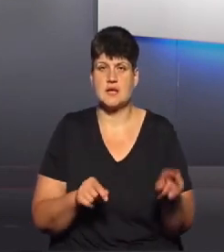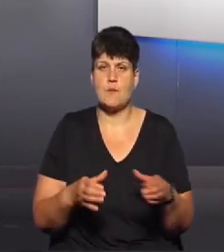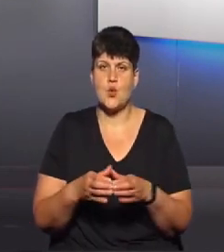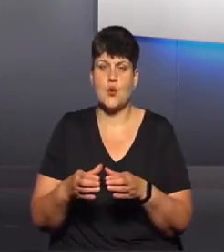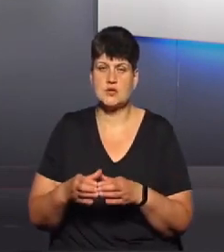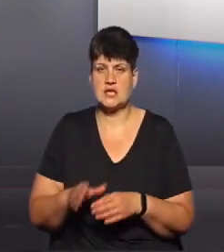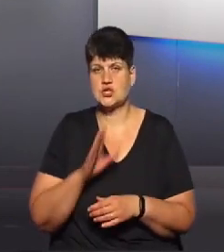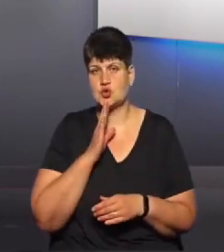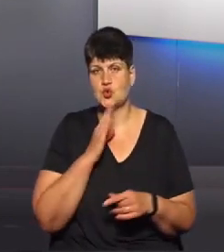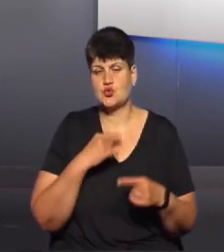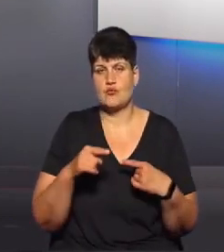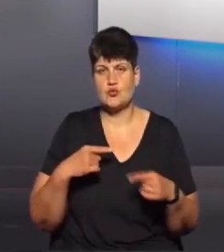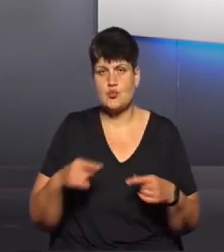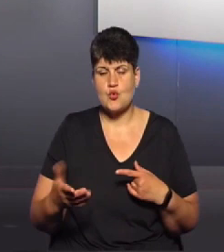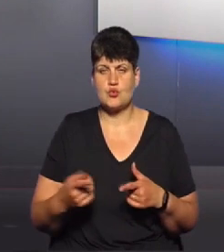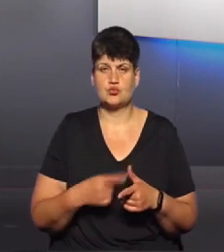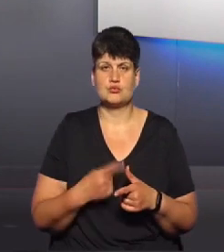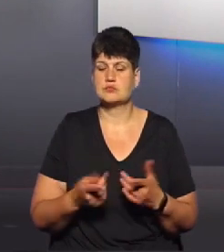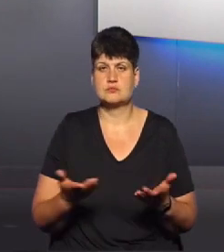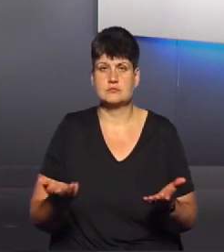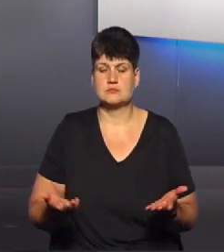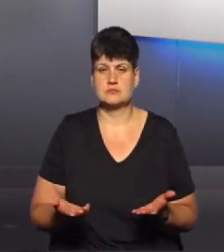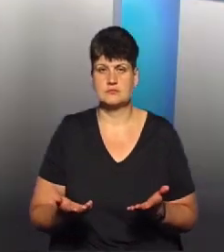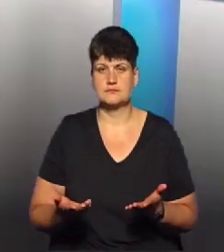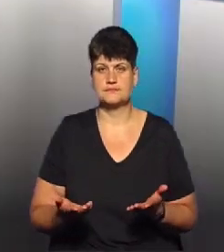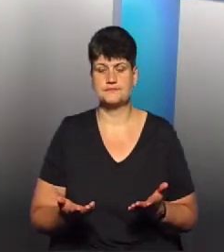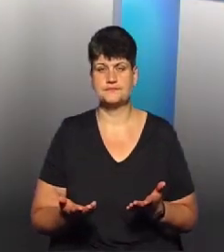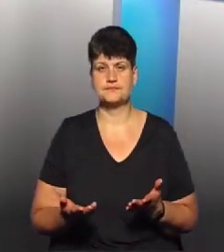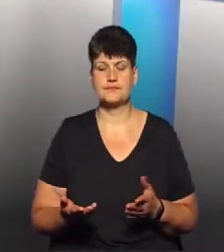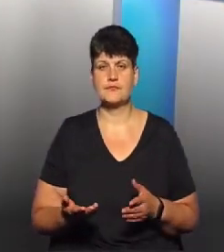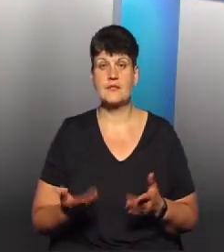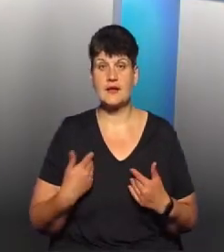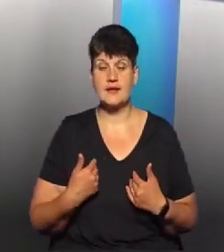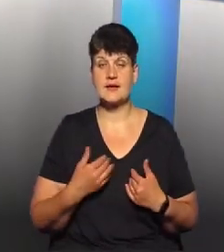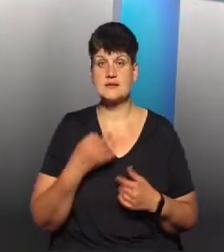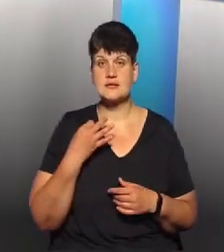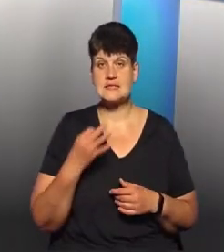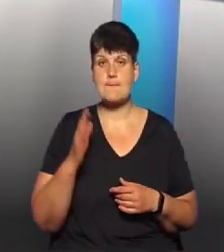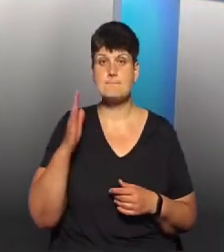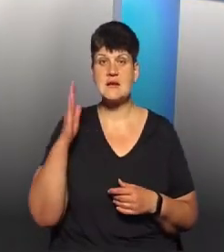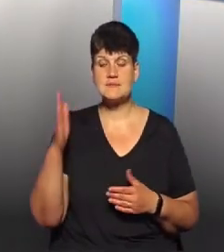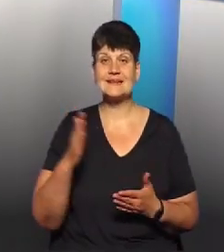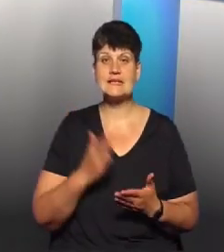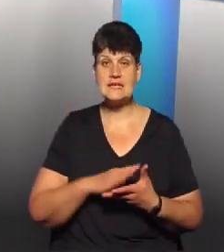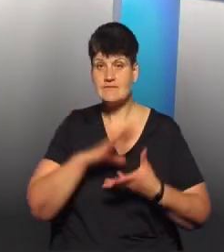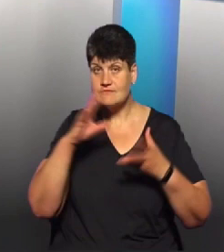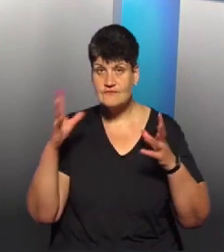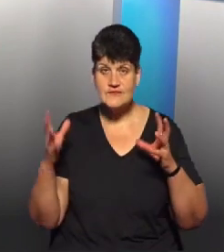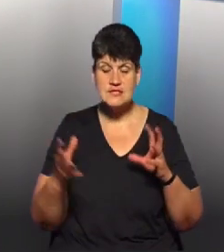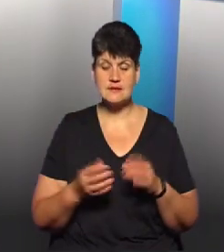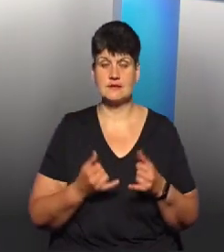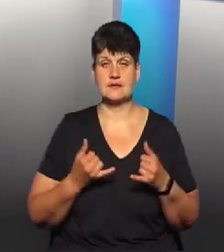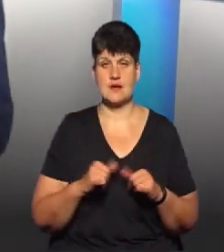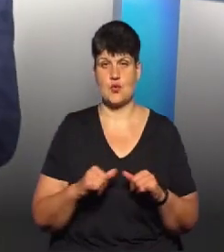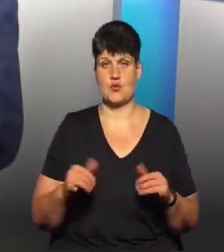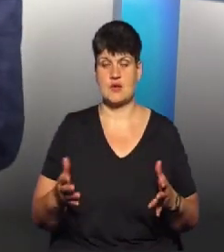жіночого футболу? Чи ви... Ну, як я сказав, перспектива є взагалі для розвитку дівчат. Чи є потреба